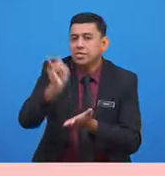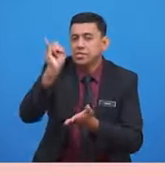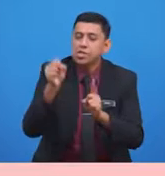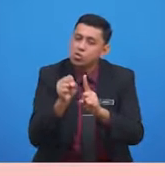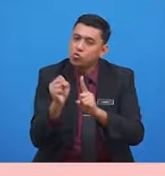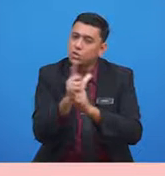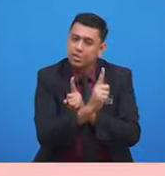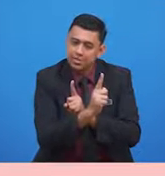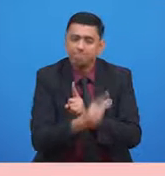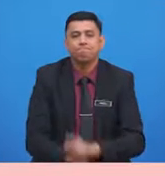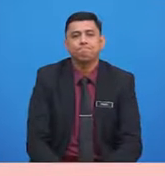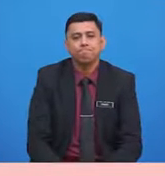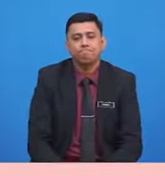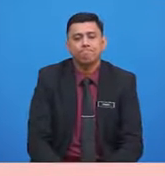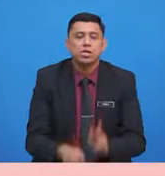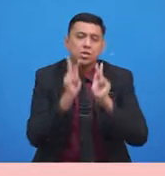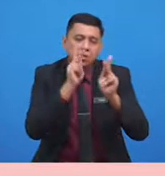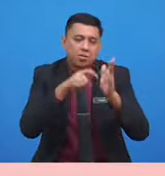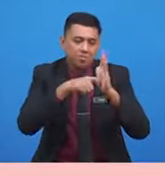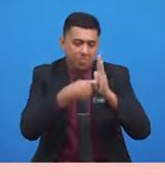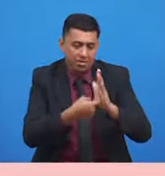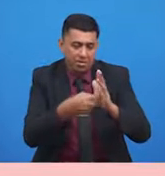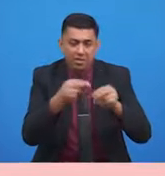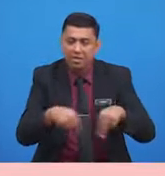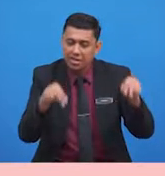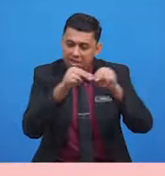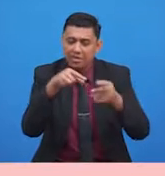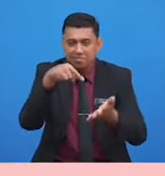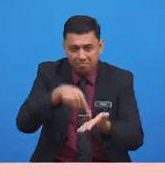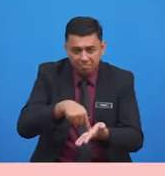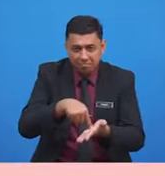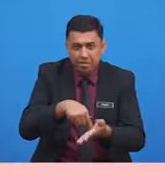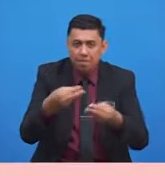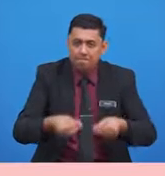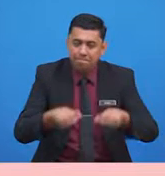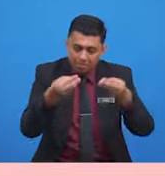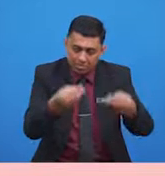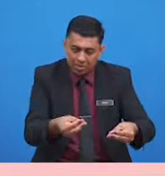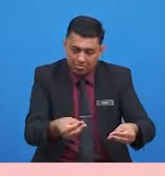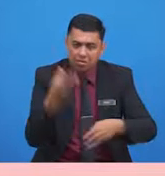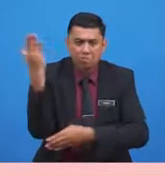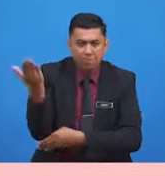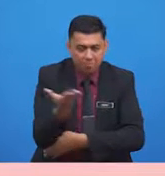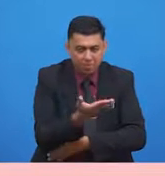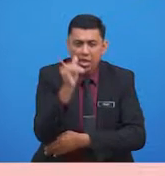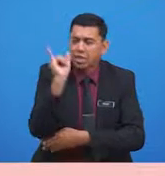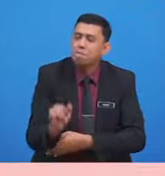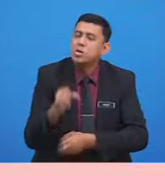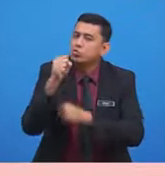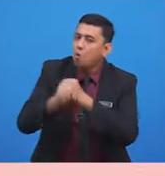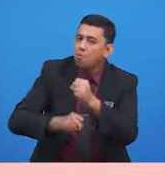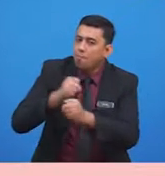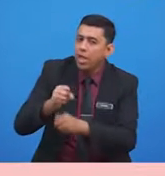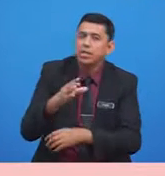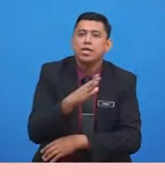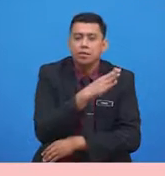sosial. Kata kunci bagi nilai ini adalah memberi layanan yang bersopan